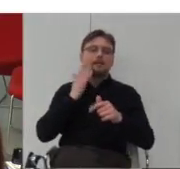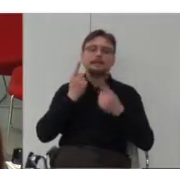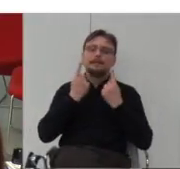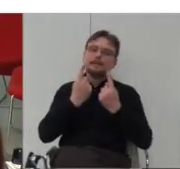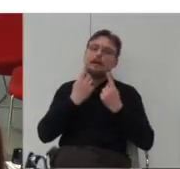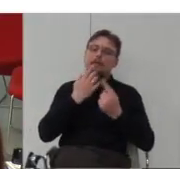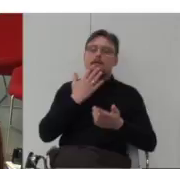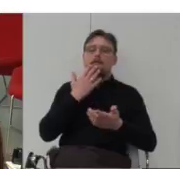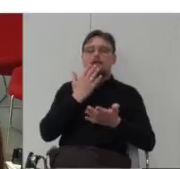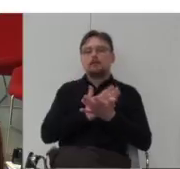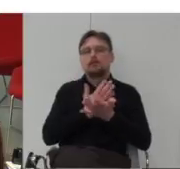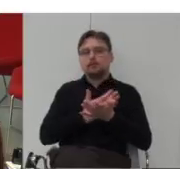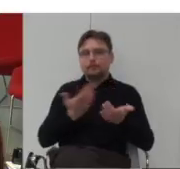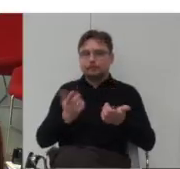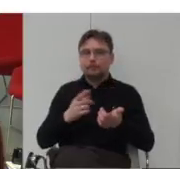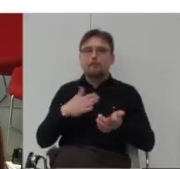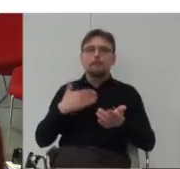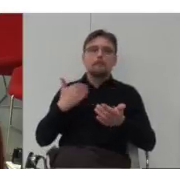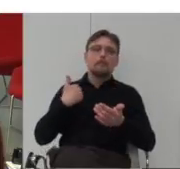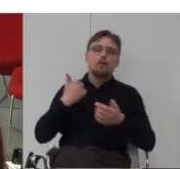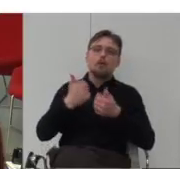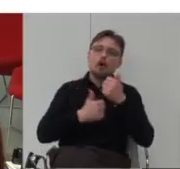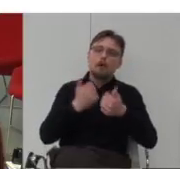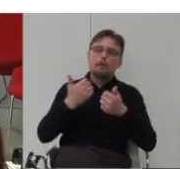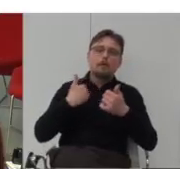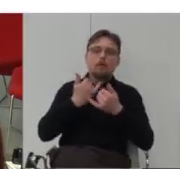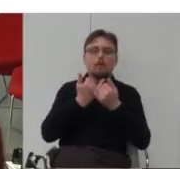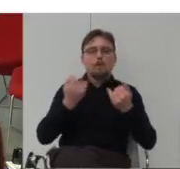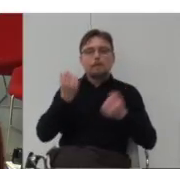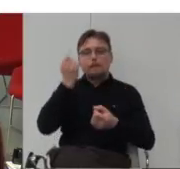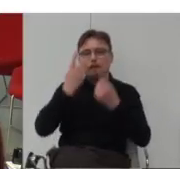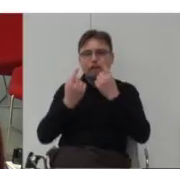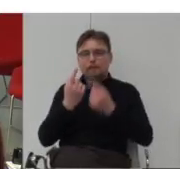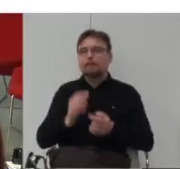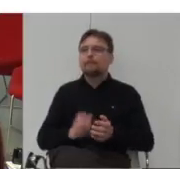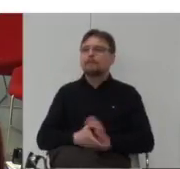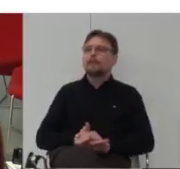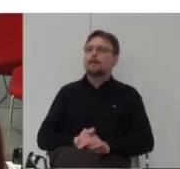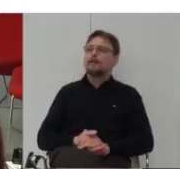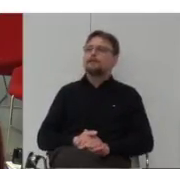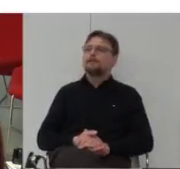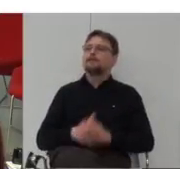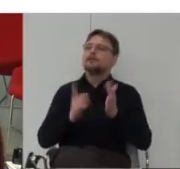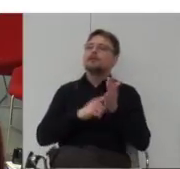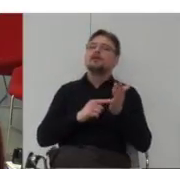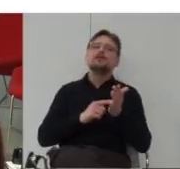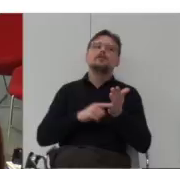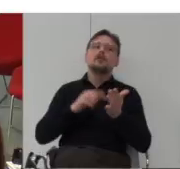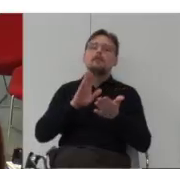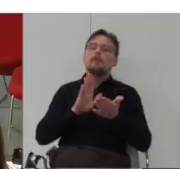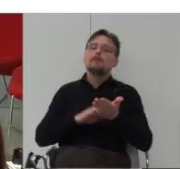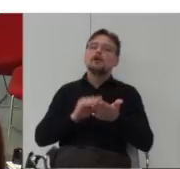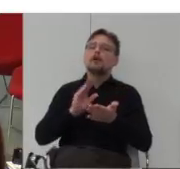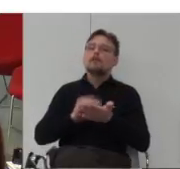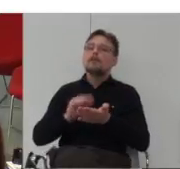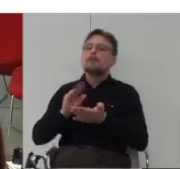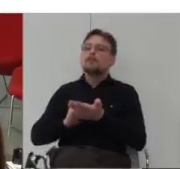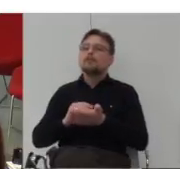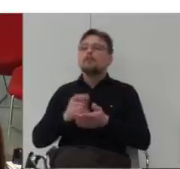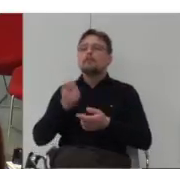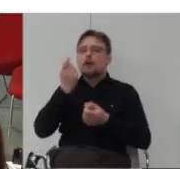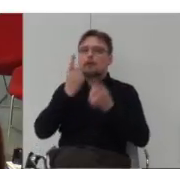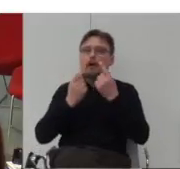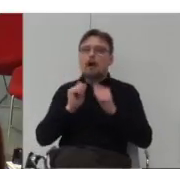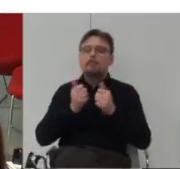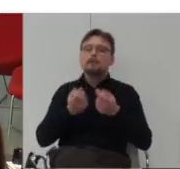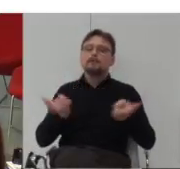i w drodze konkursu wyłoniono różne pomysły i takim najczęściej powtarzającym się pomysłem na przestrzeń sąsiedzką